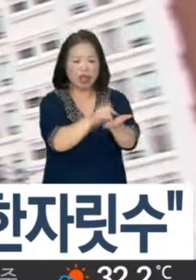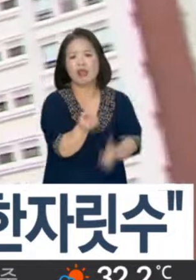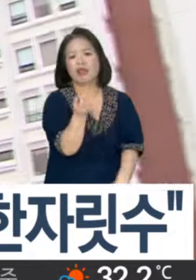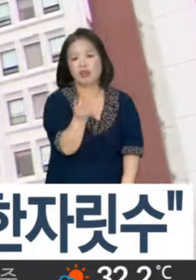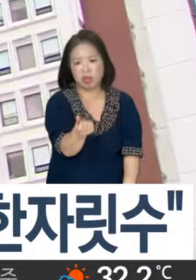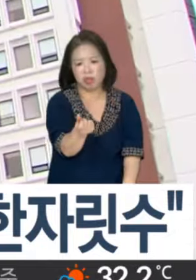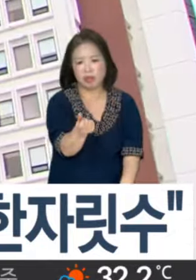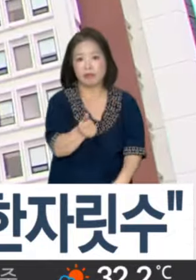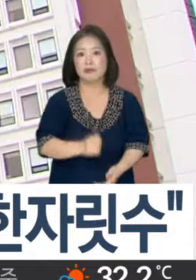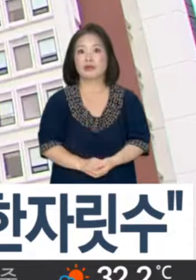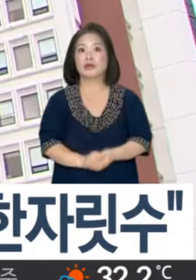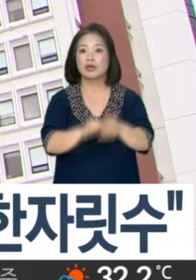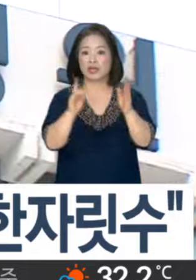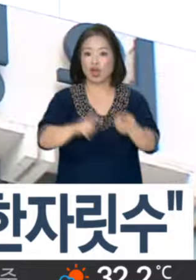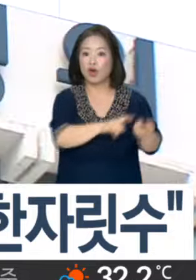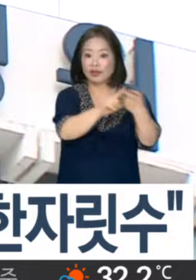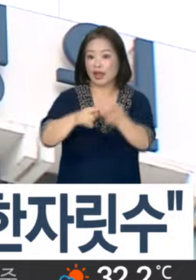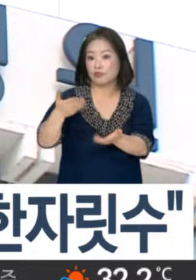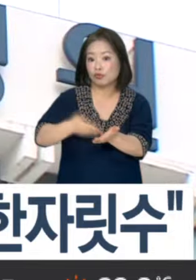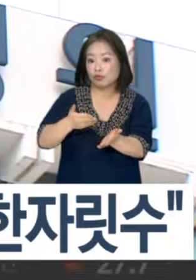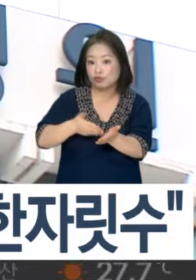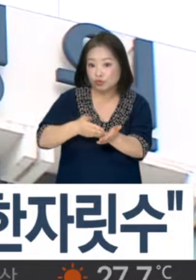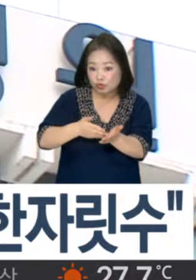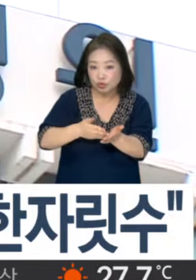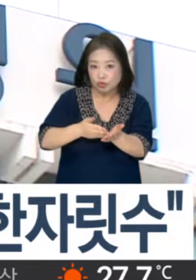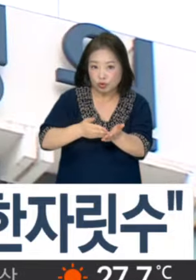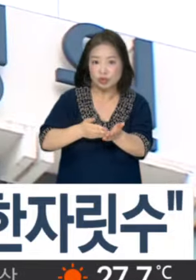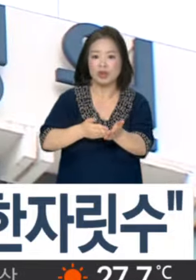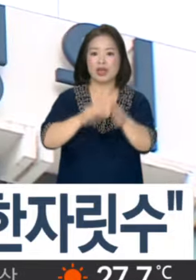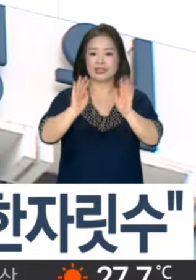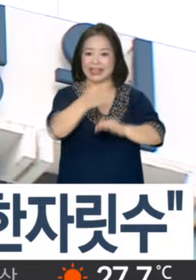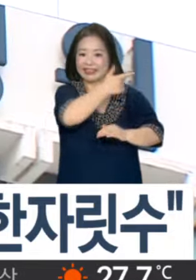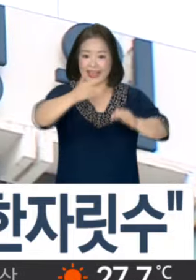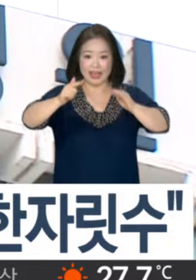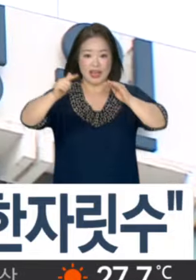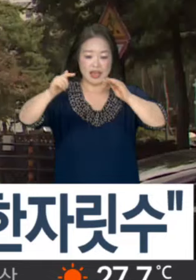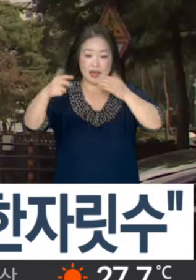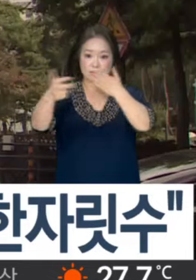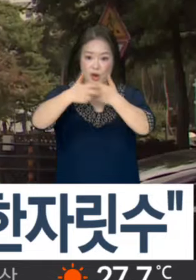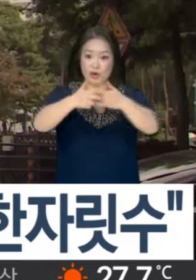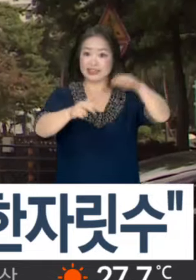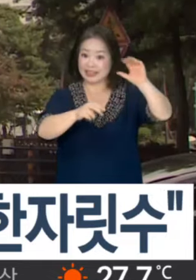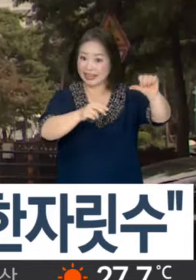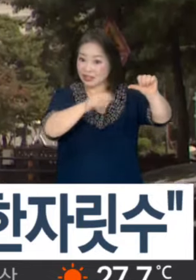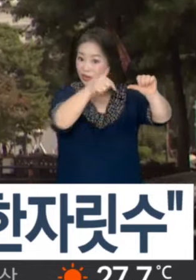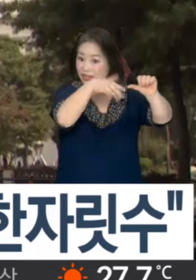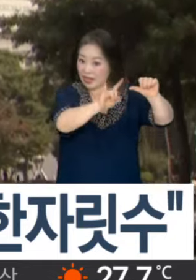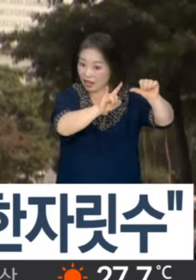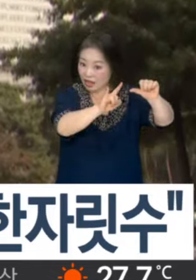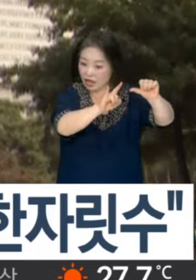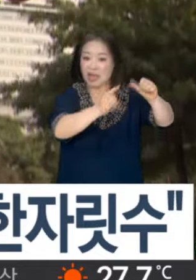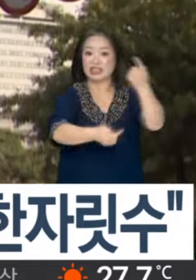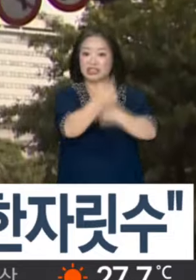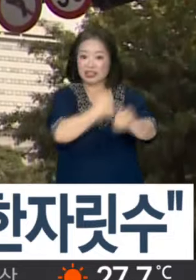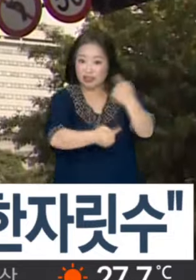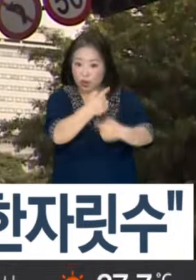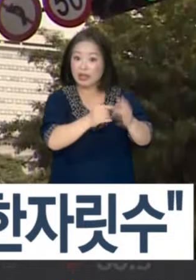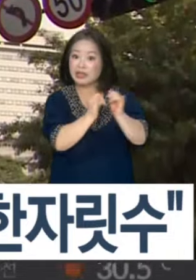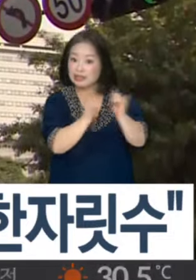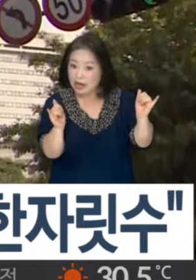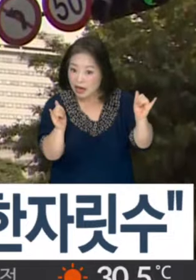것으로 나타났습니다 연합 뉴스에 따르면 이른바 빅 파브로 불리는 서울의 주요 대형병원 다섯 곳에 지원한